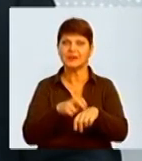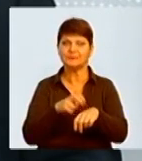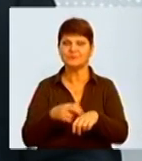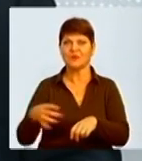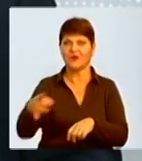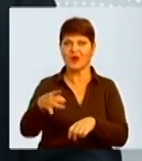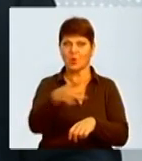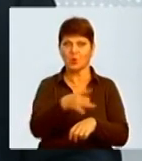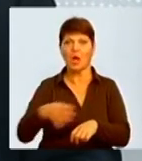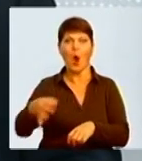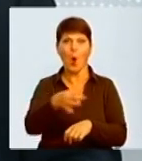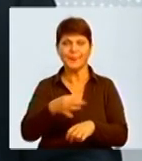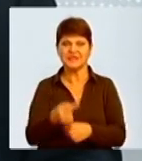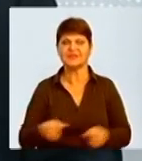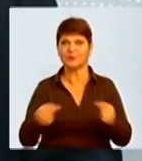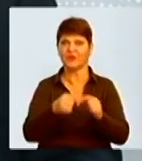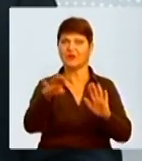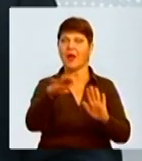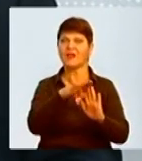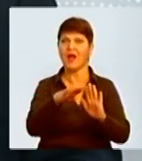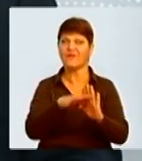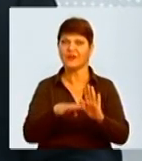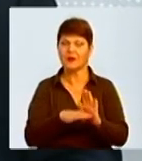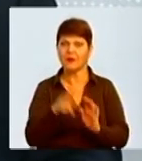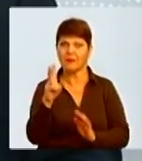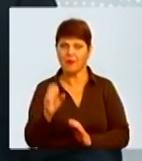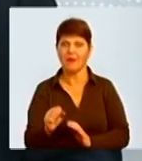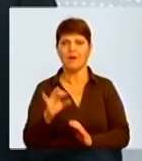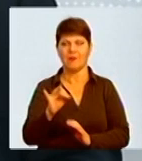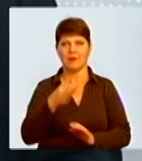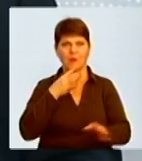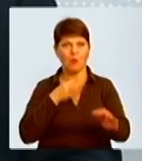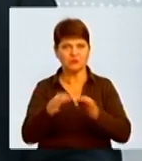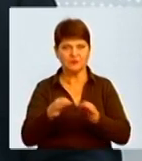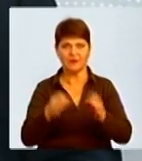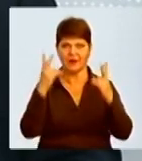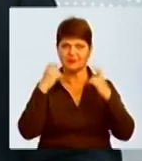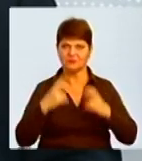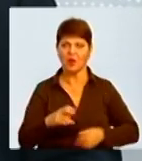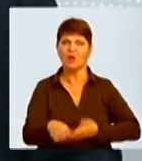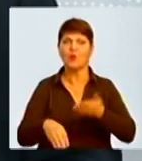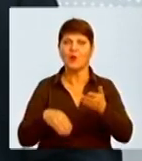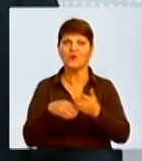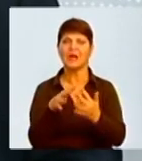області, відповідно графіка і проведення консультативної діагностичної допомоги